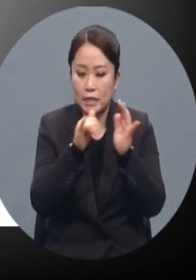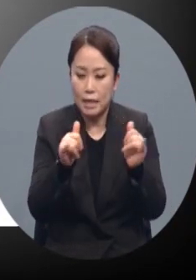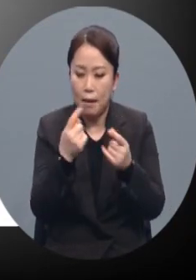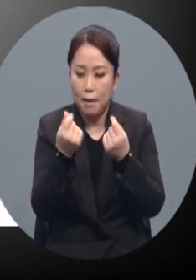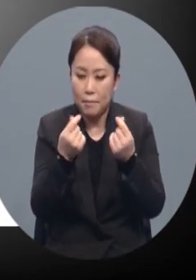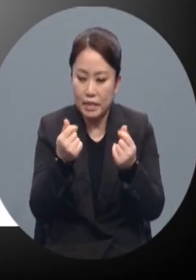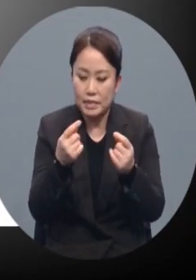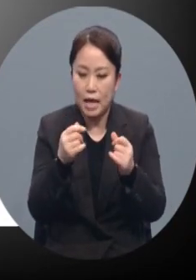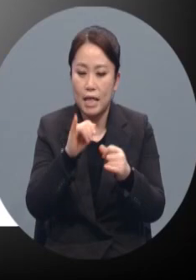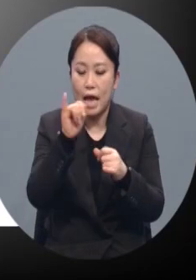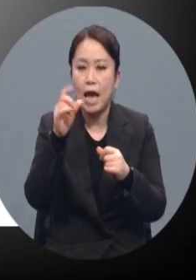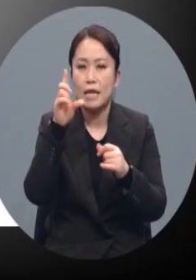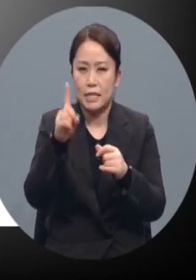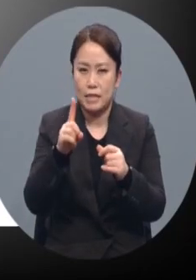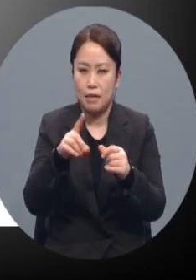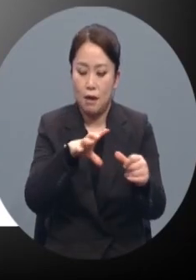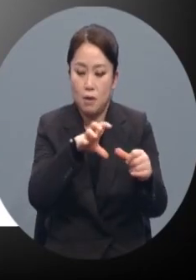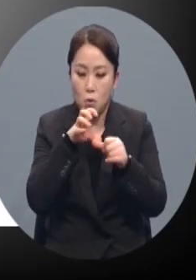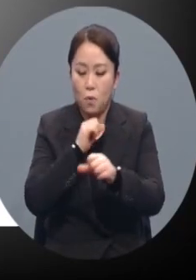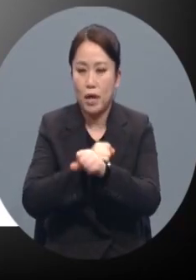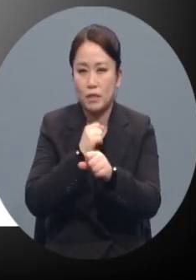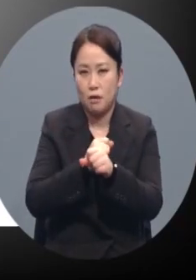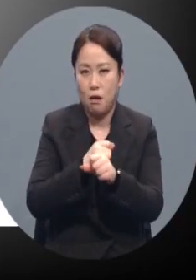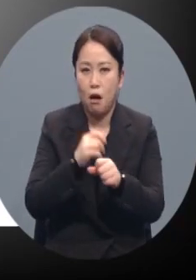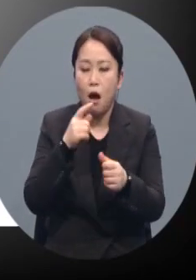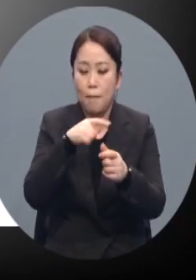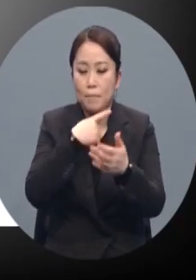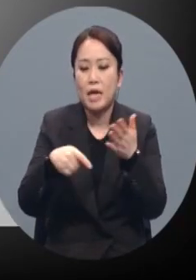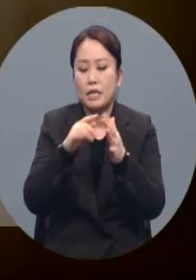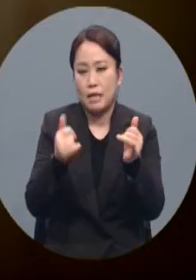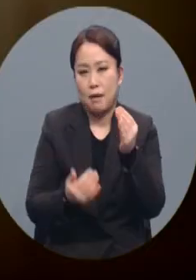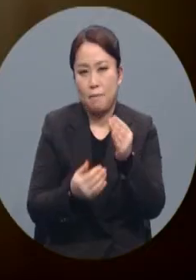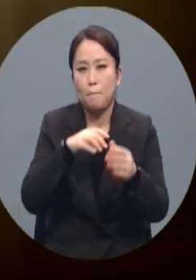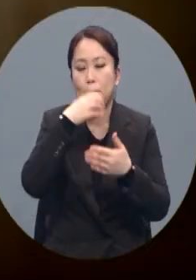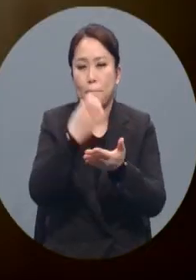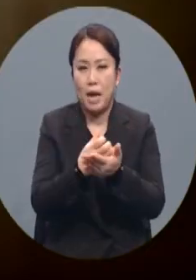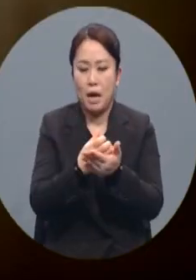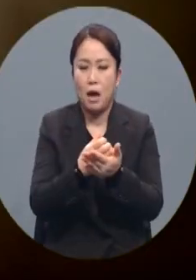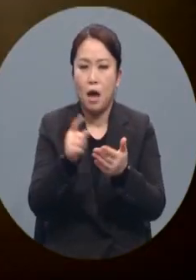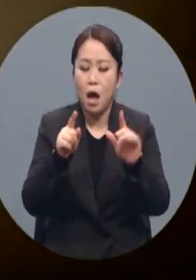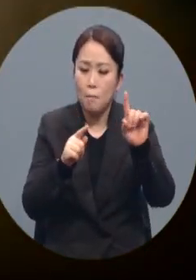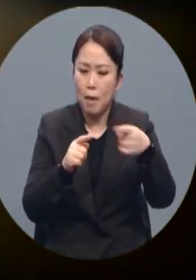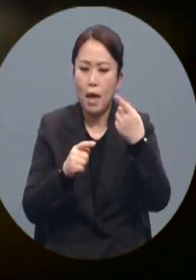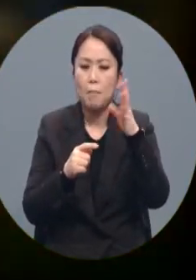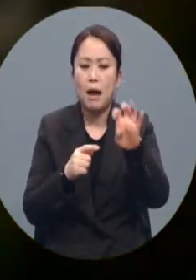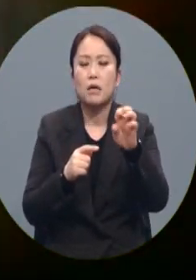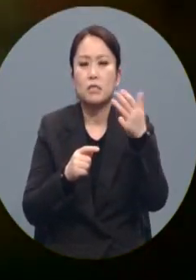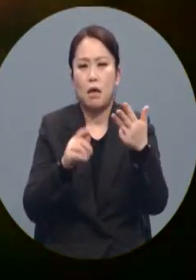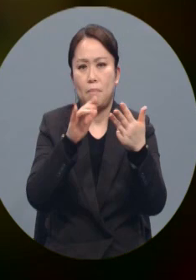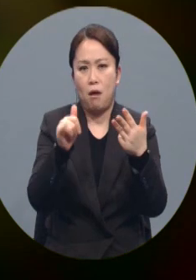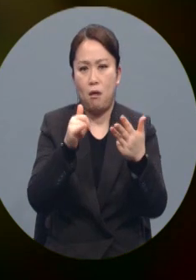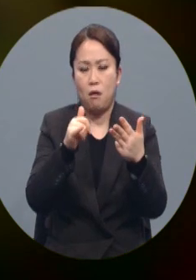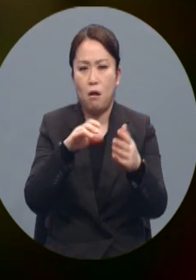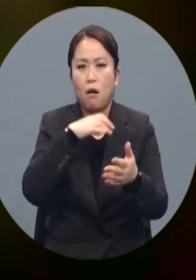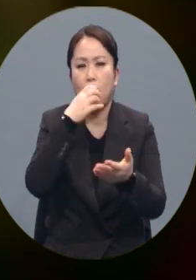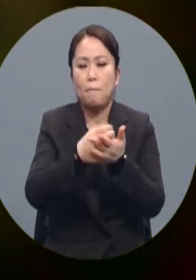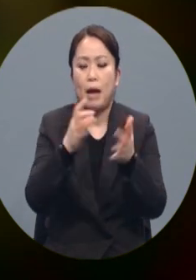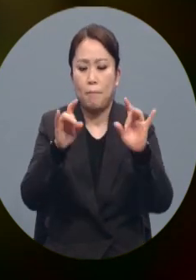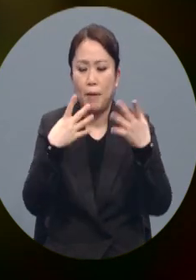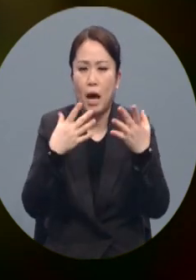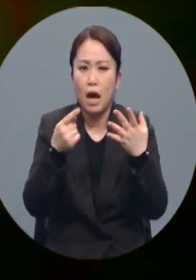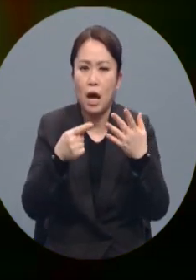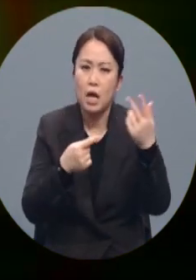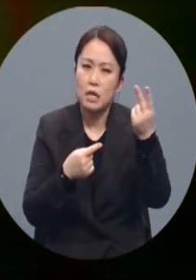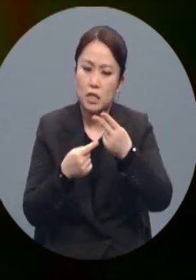피해자들을 속였습니다. 이 같은 수법에 속아 넘어간 피해자만 143명, 피해 금액은 2천여만 원에